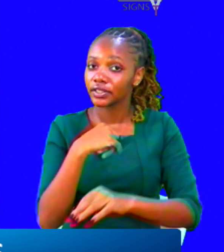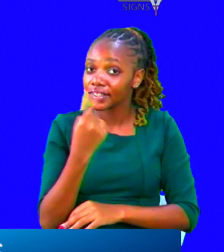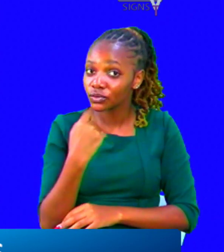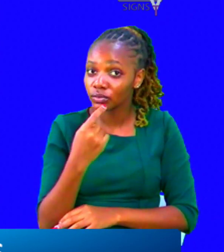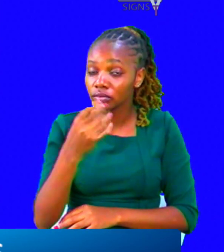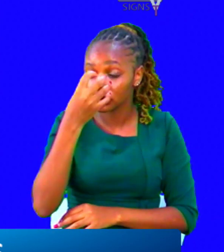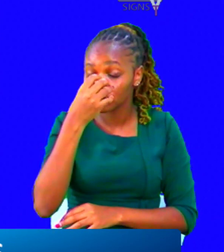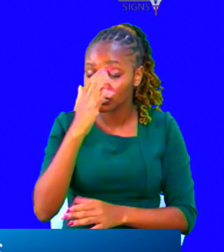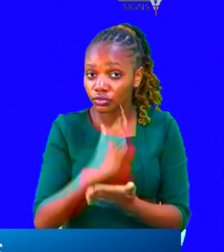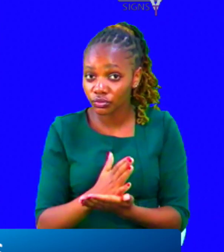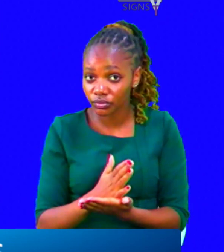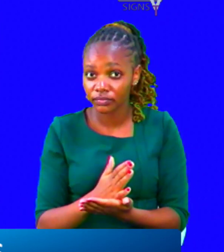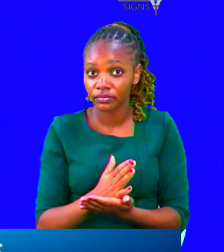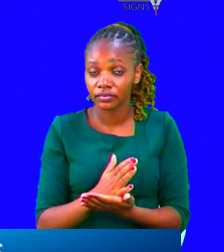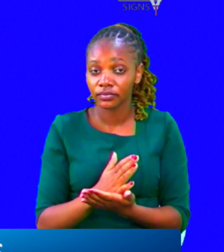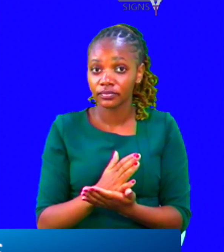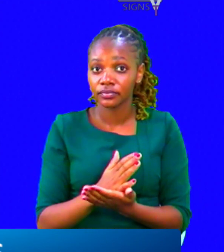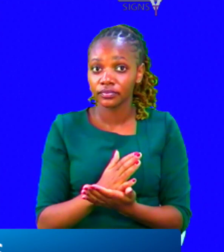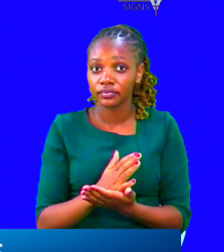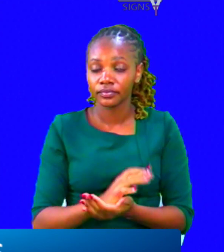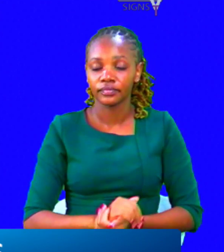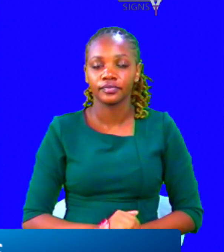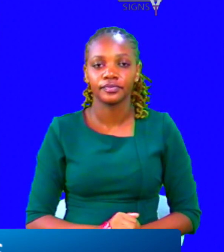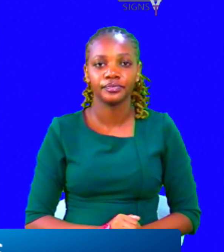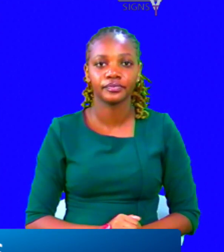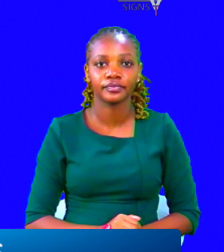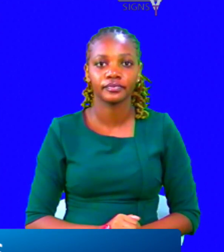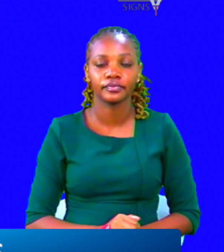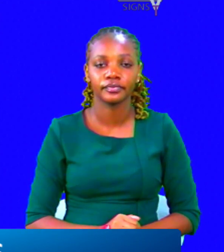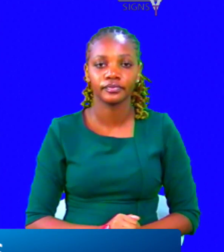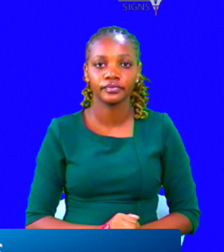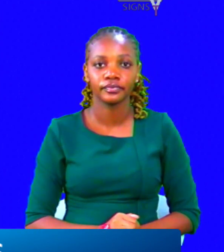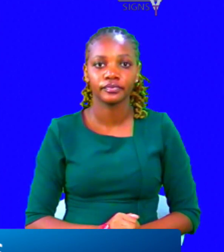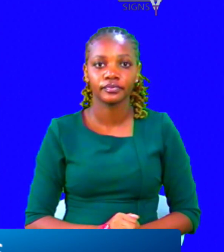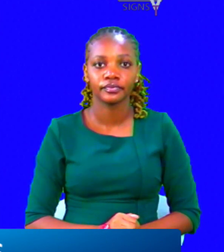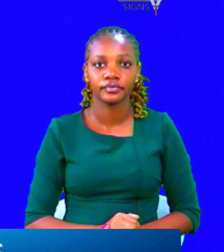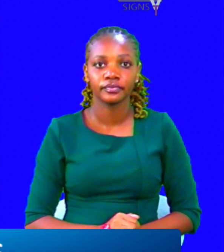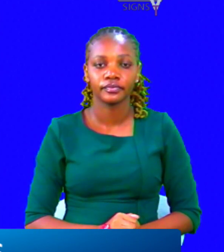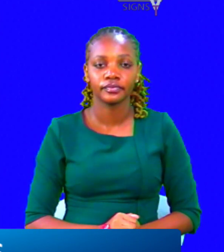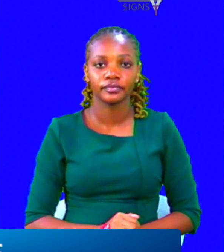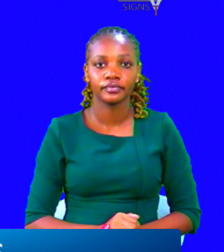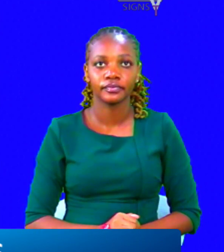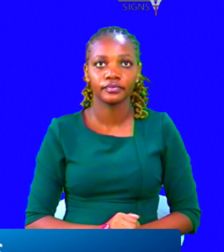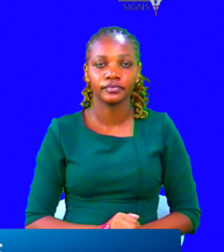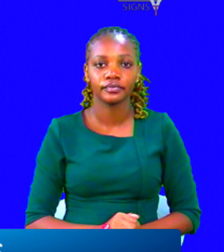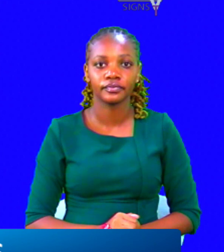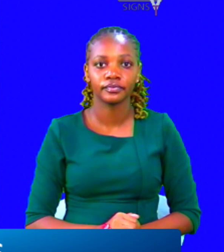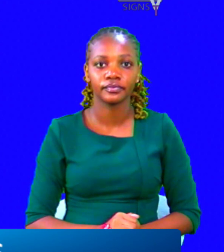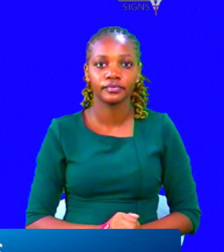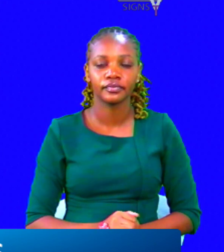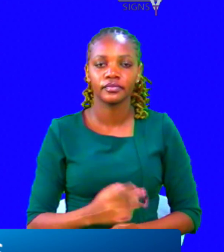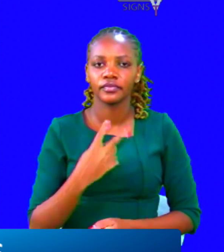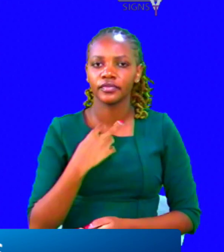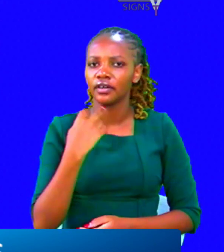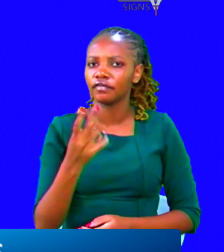Ruto? Si hiyo ni wazimu? Si unafiki kabisa? Si ni ukora? Na ningependa kukuambia